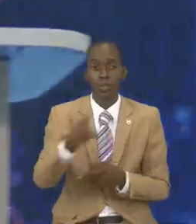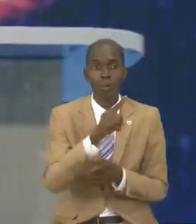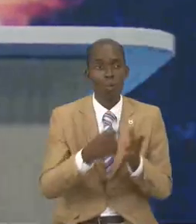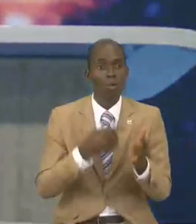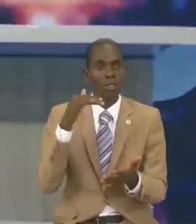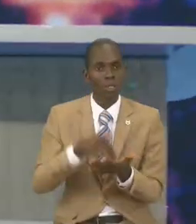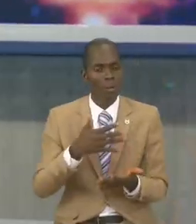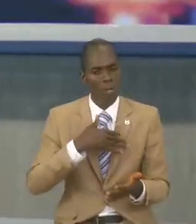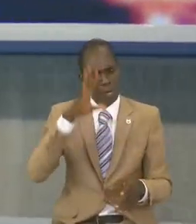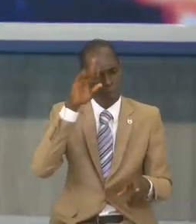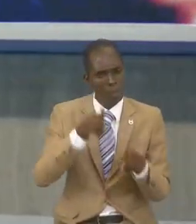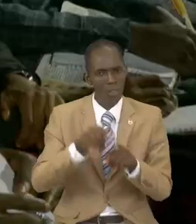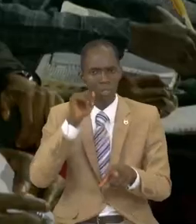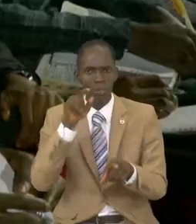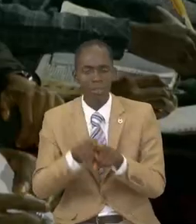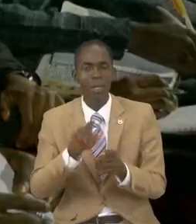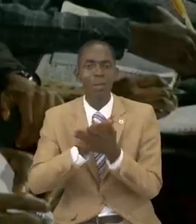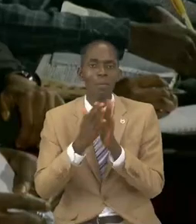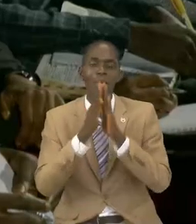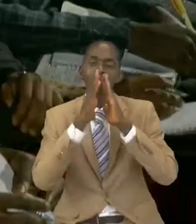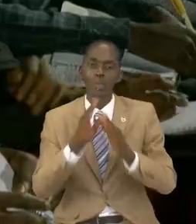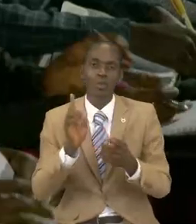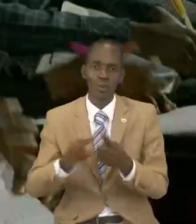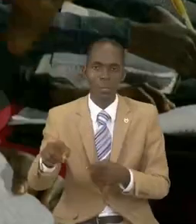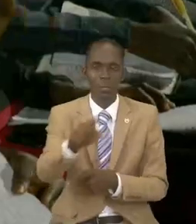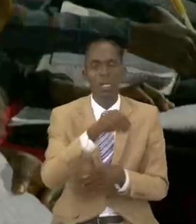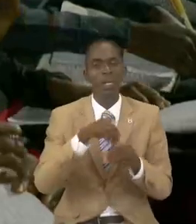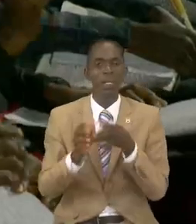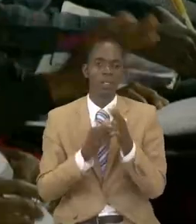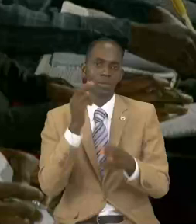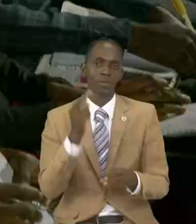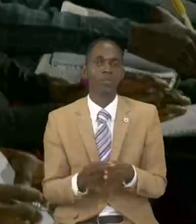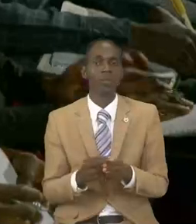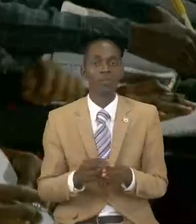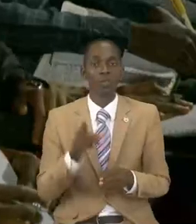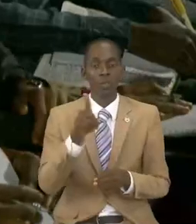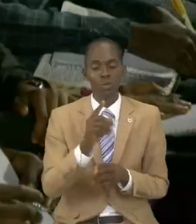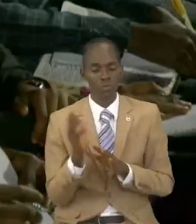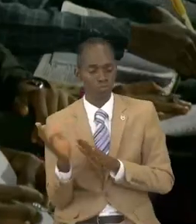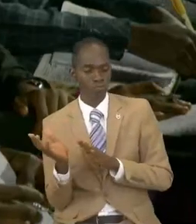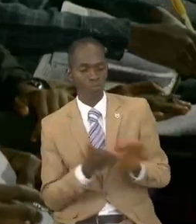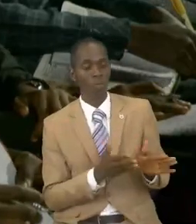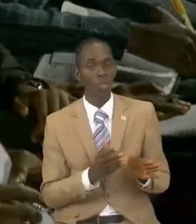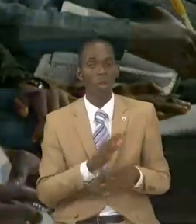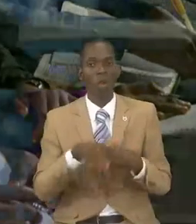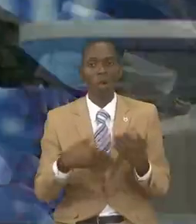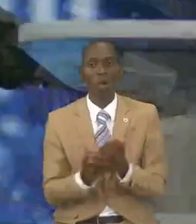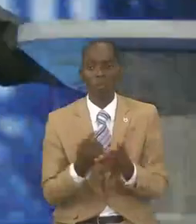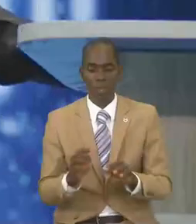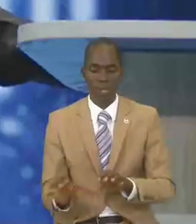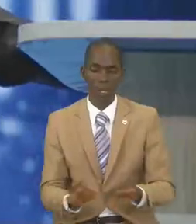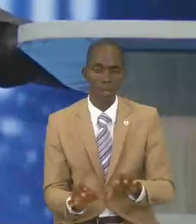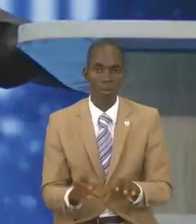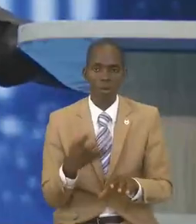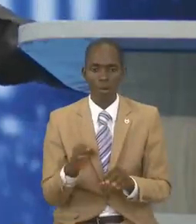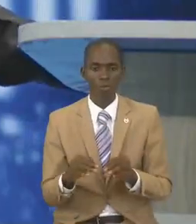je dis encore mon frère, ma soeur là-bas, que la paix soit avec toi. Tu abandonnes toutes les